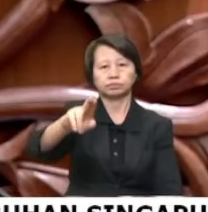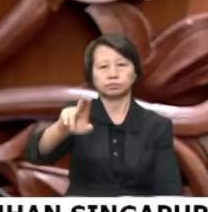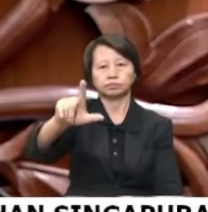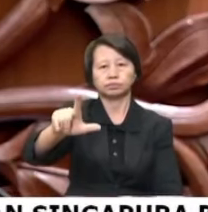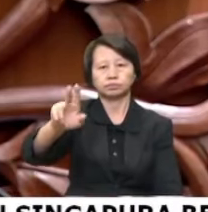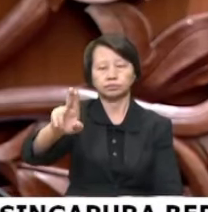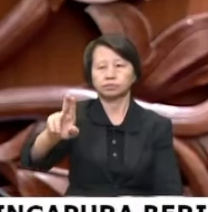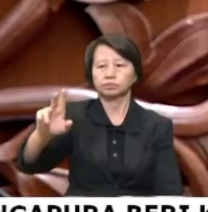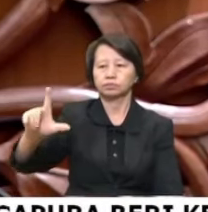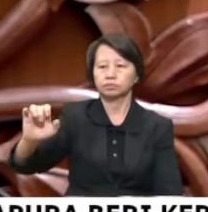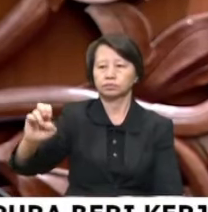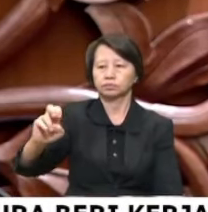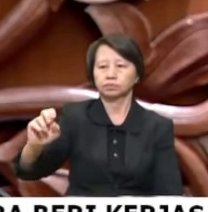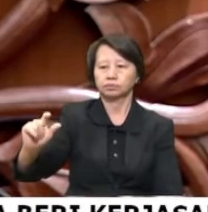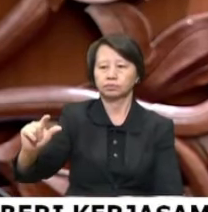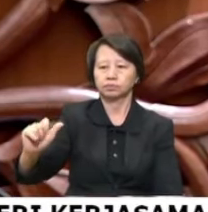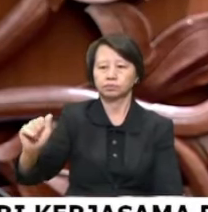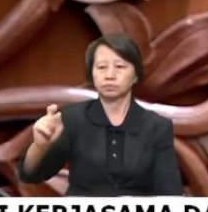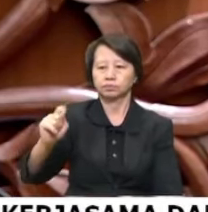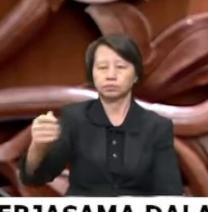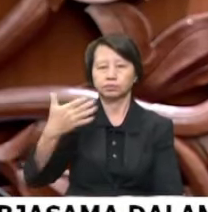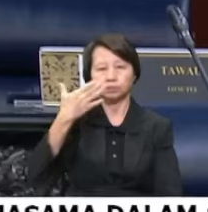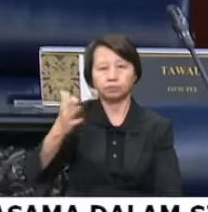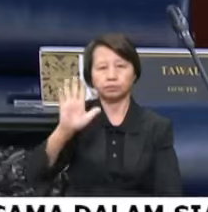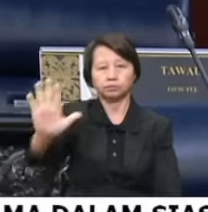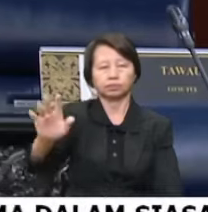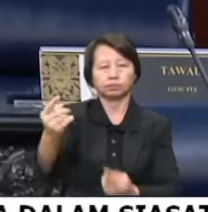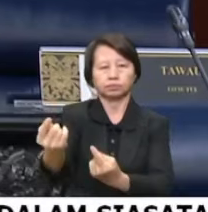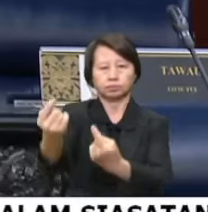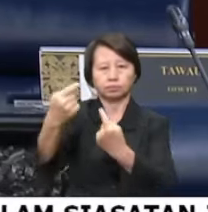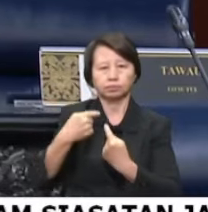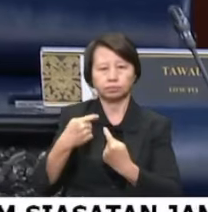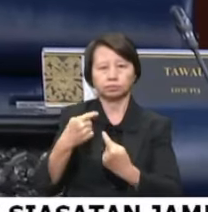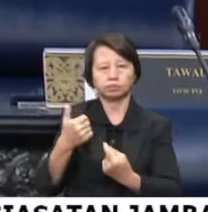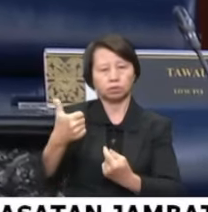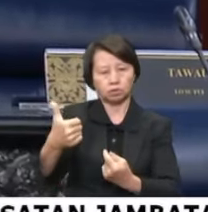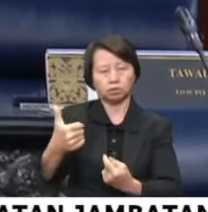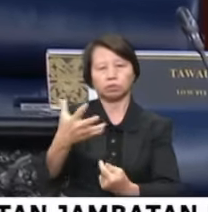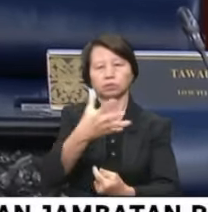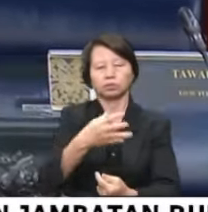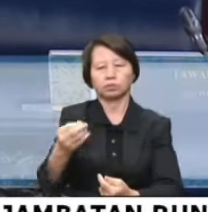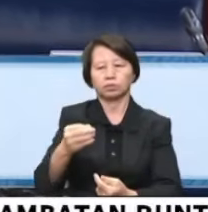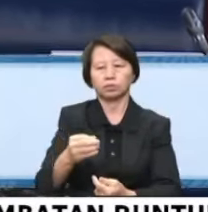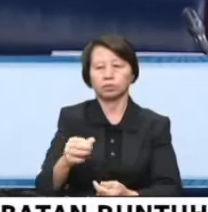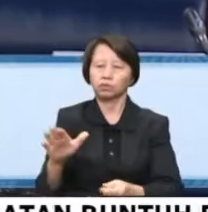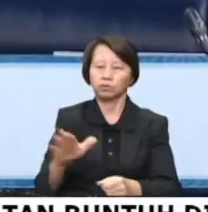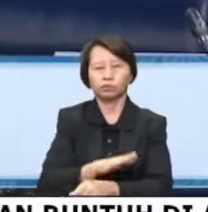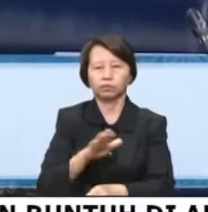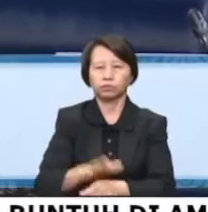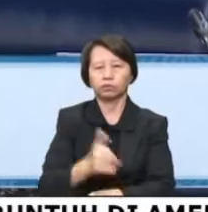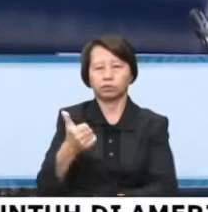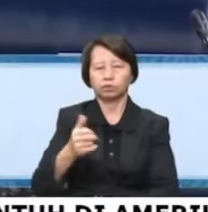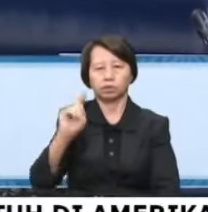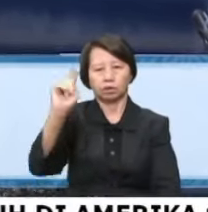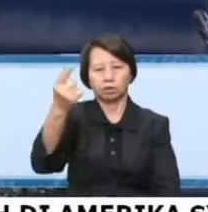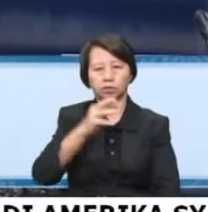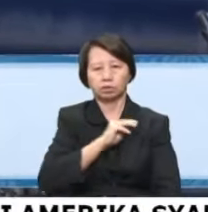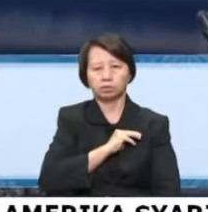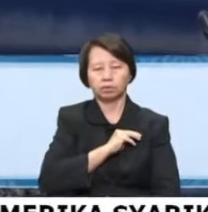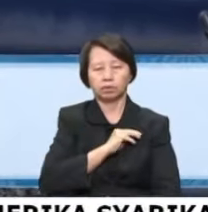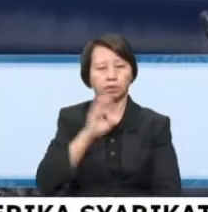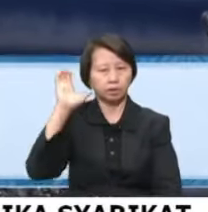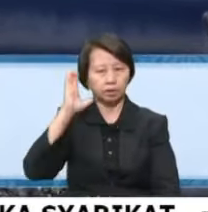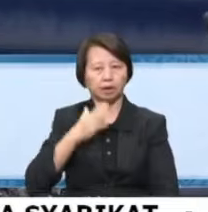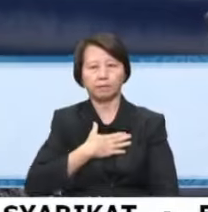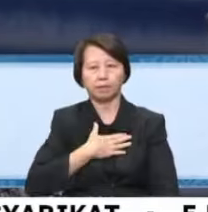kasih, Menteri, di atas jawapan yang padu dan padatlah. Cuma Menteri dengar saya punya soalan